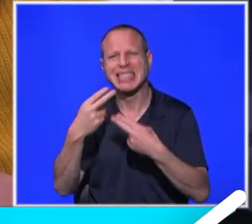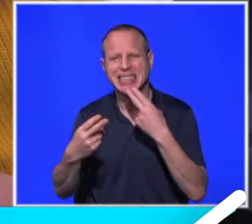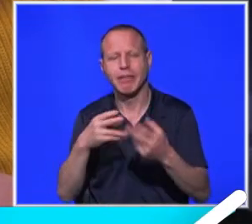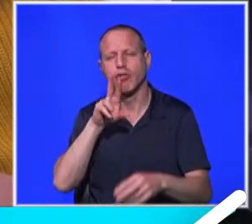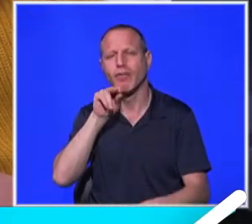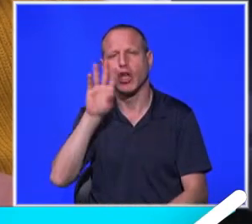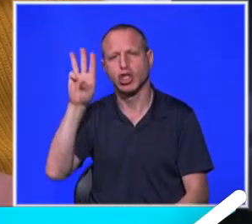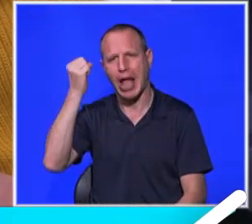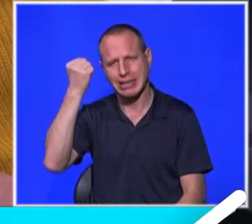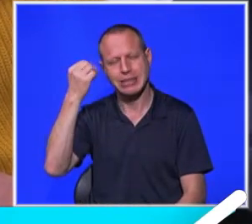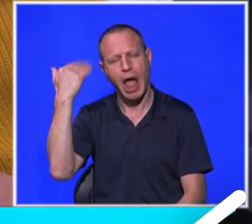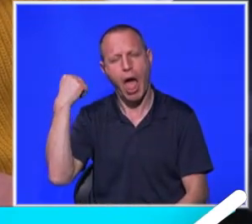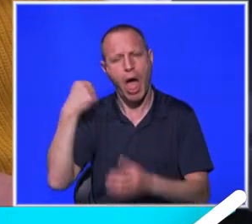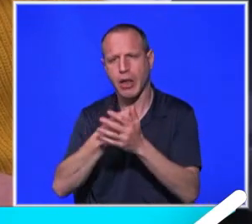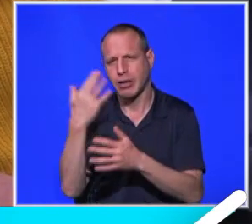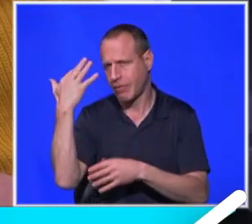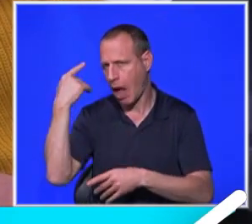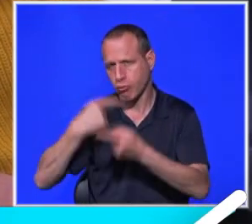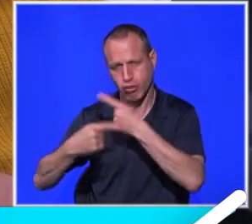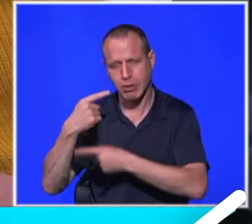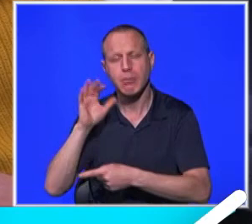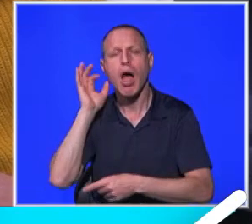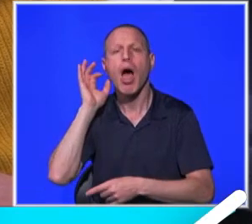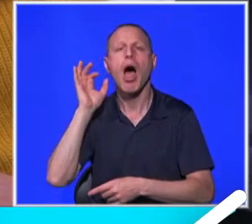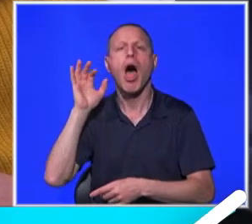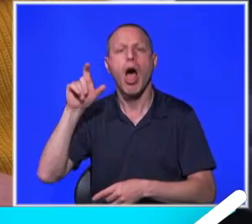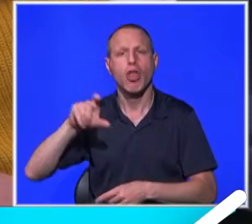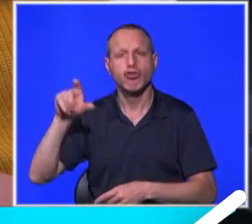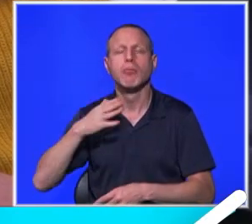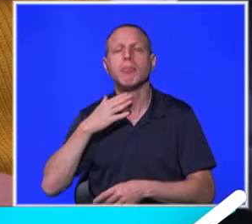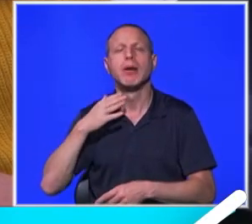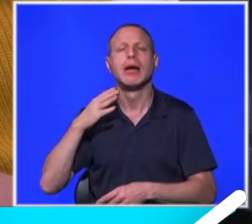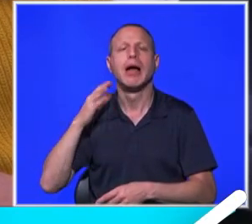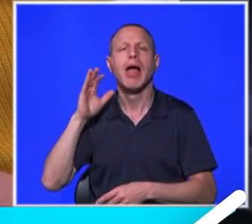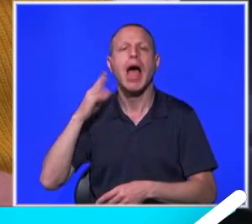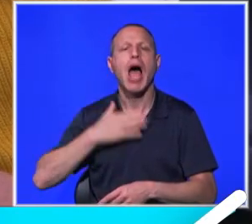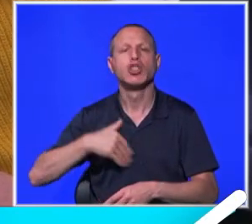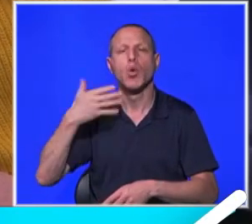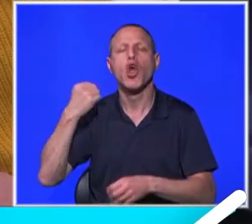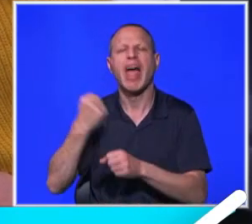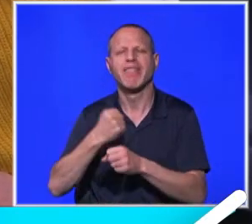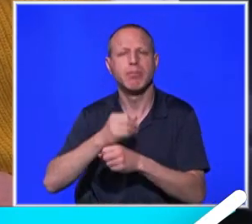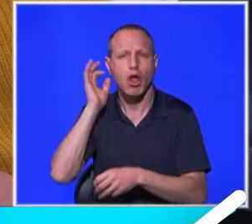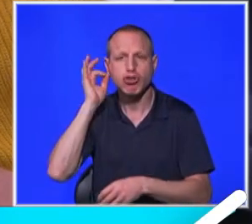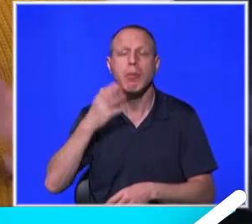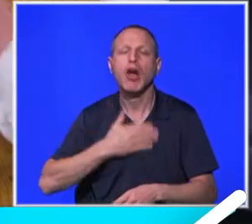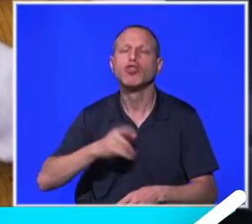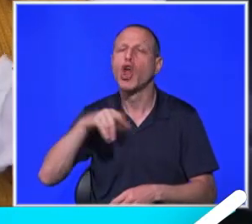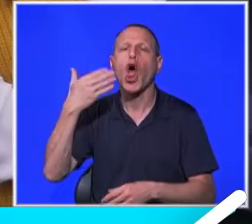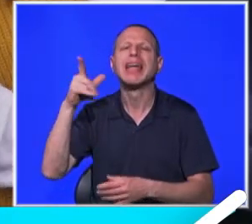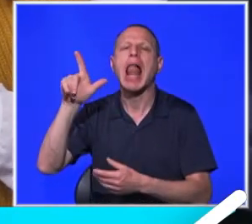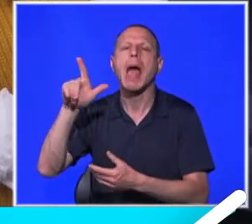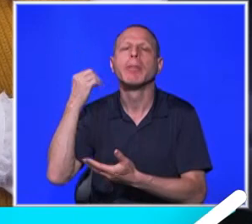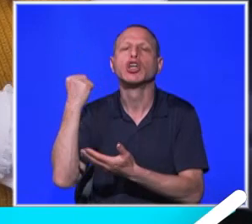שעד לפני כמה שנים, אנשים רצו להיות עבדים, אוקיי? נשים רצו שלא יהיה להם רישיון נהיגה. כלומר, כשאנחנו מדברים